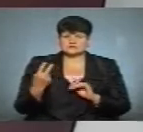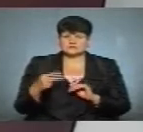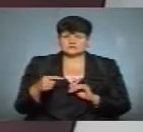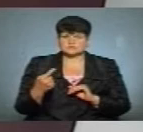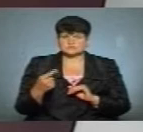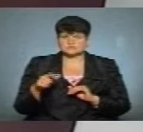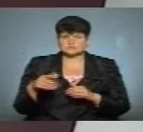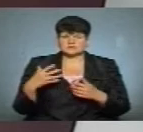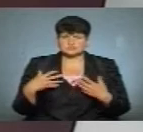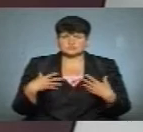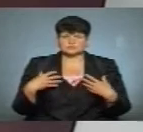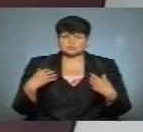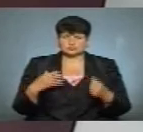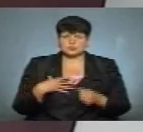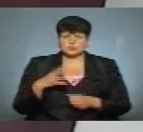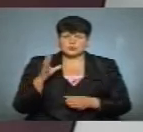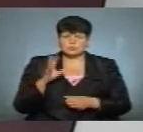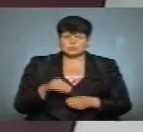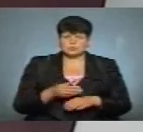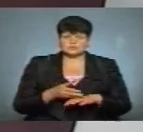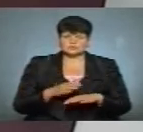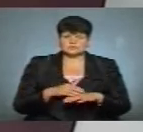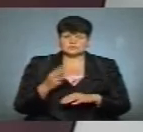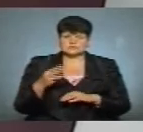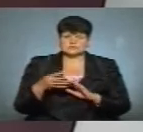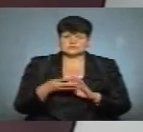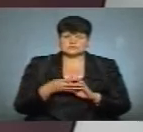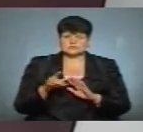1721 вже одужав. Померли через ускладнення